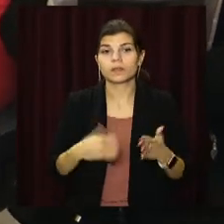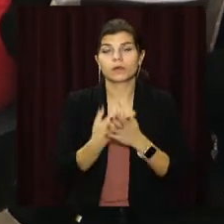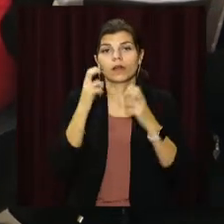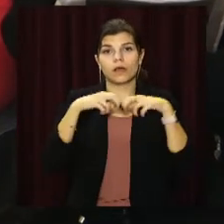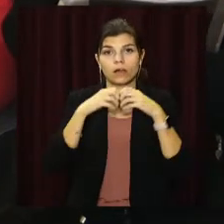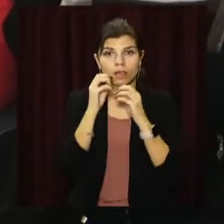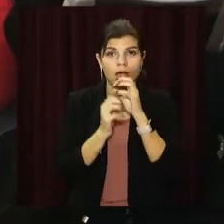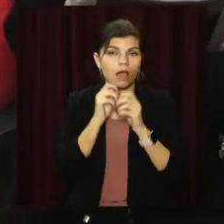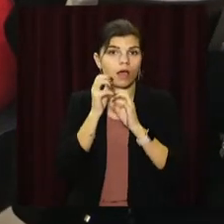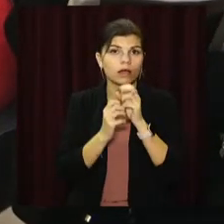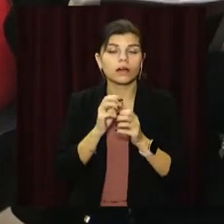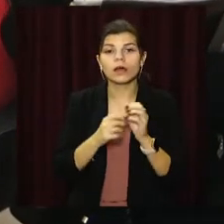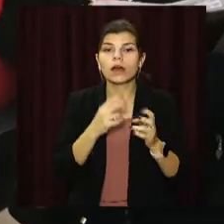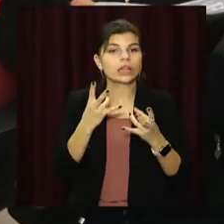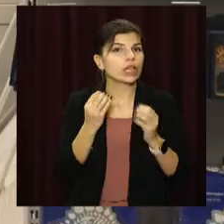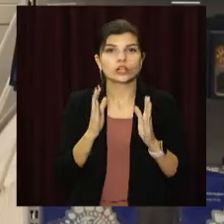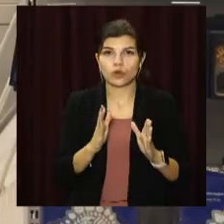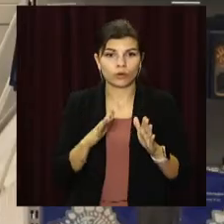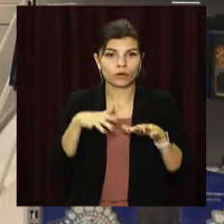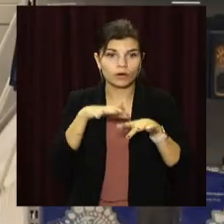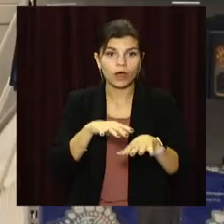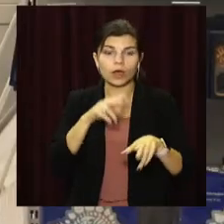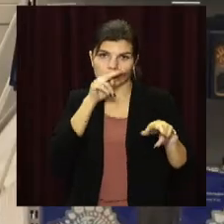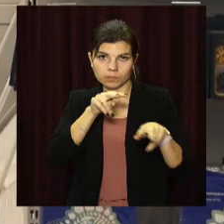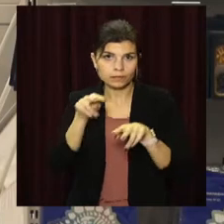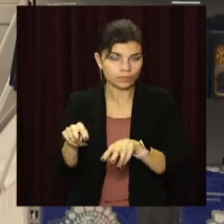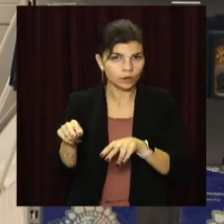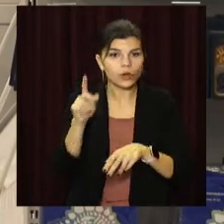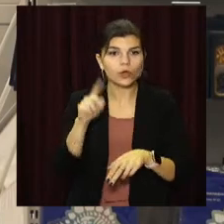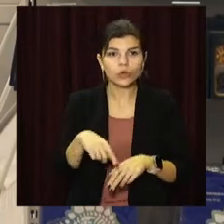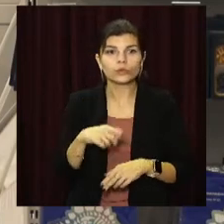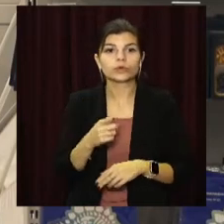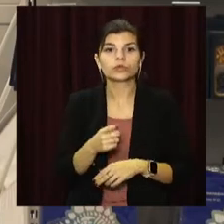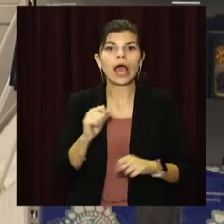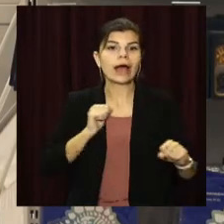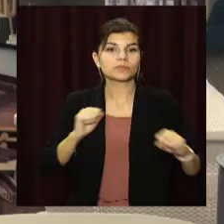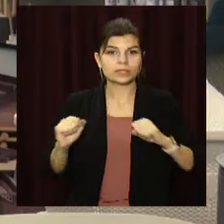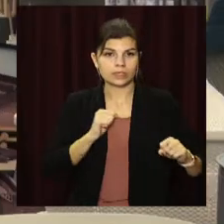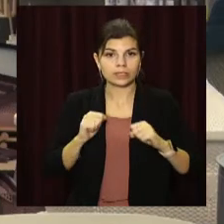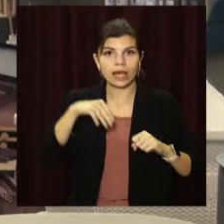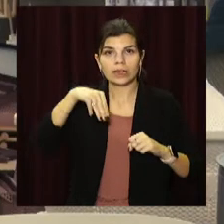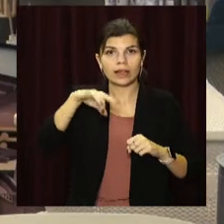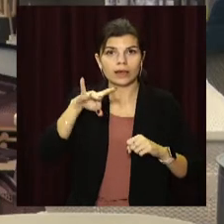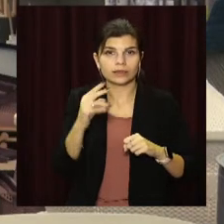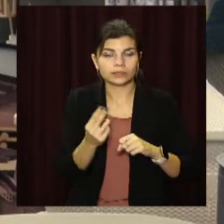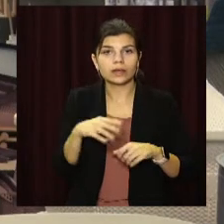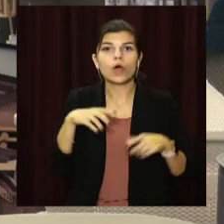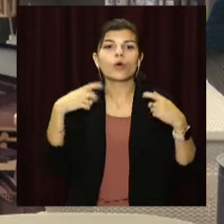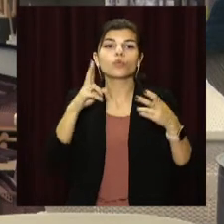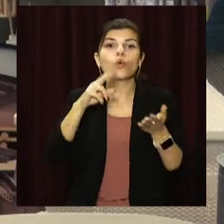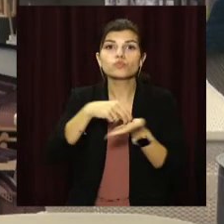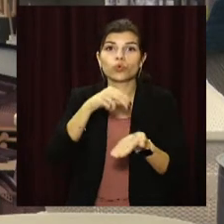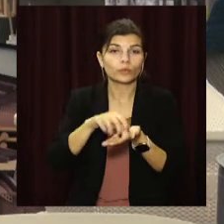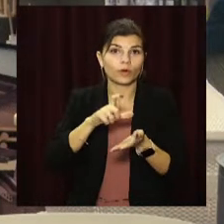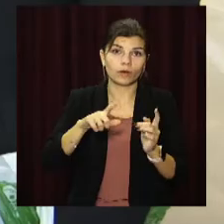роботу з покупцями не лише представники рейдових груп. Слідкує за дотриманням карантинних норм і адміністрація ТРЦ. З покупцями, що не